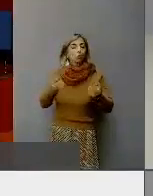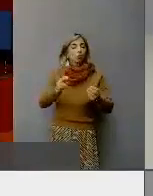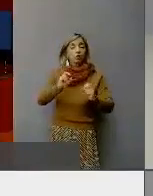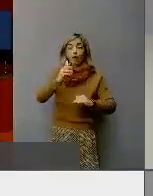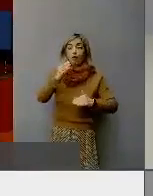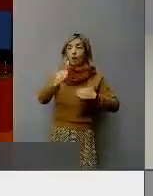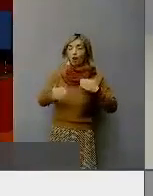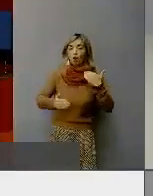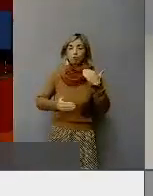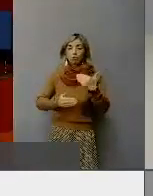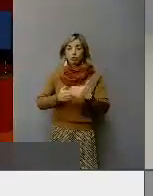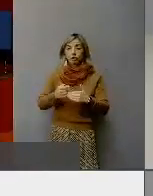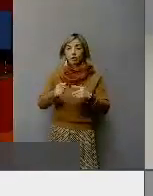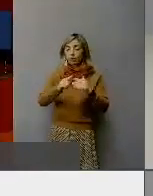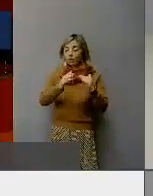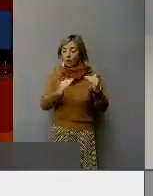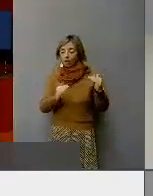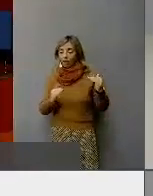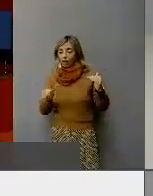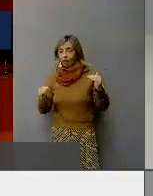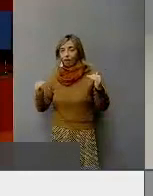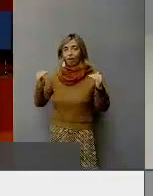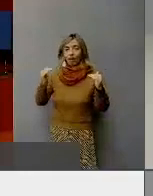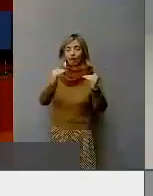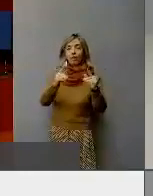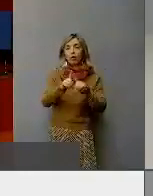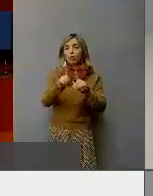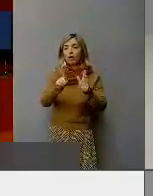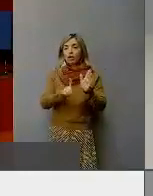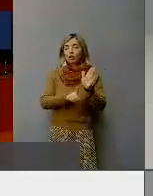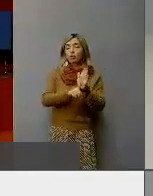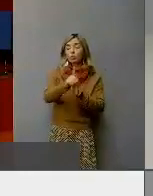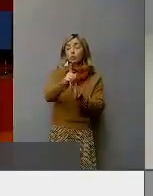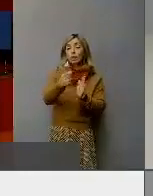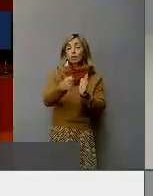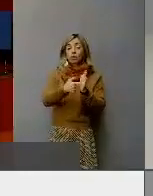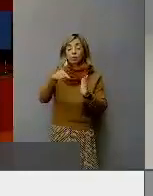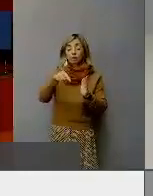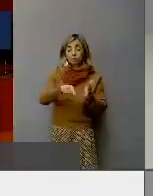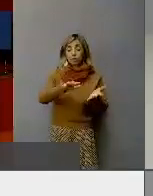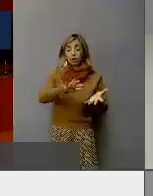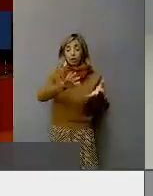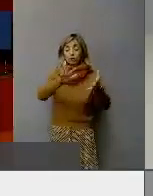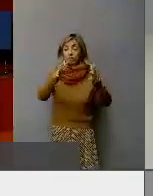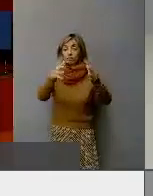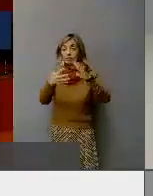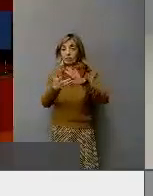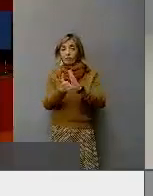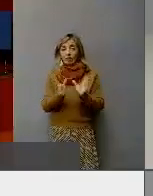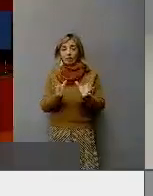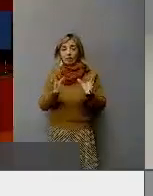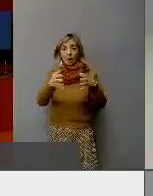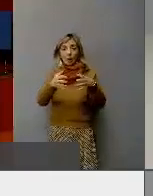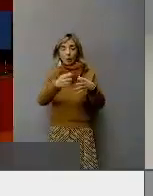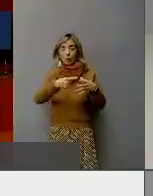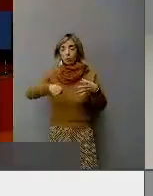per risultati importanti per rendere la nostra comunità più